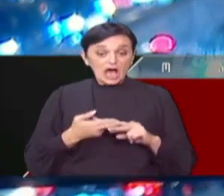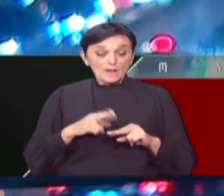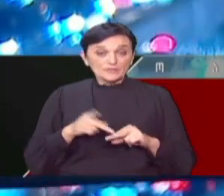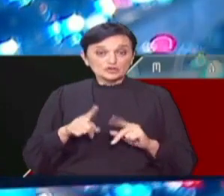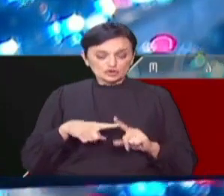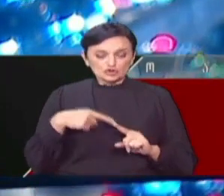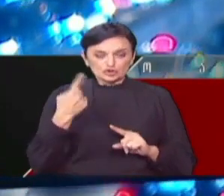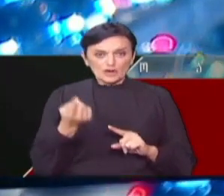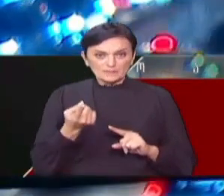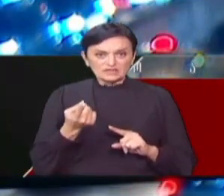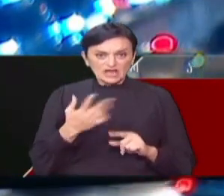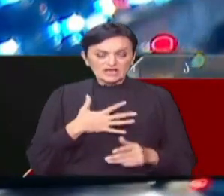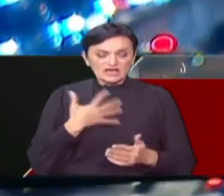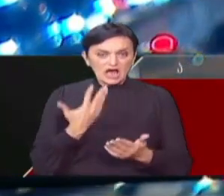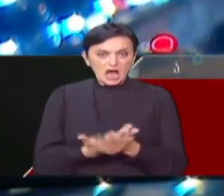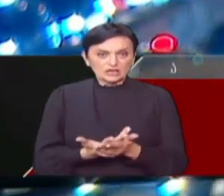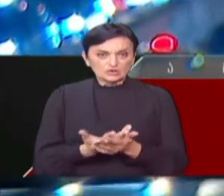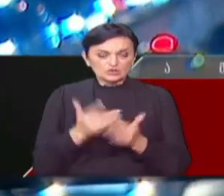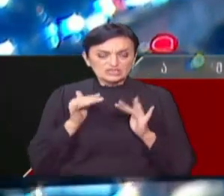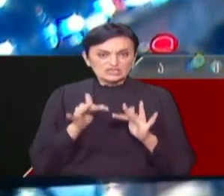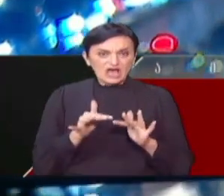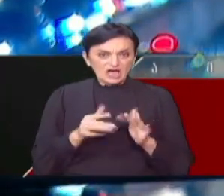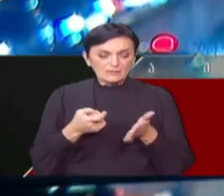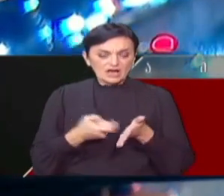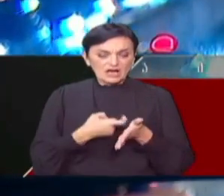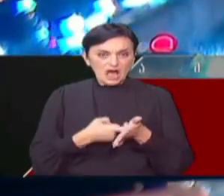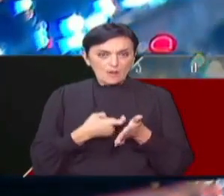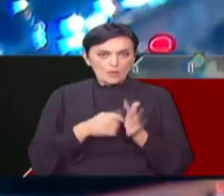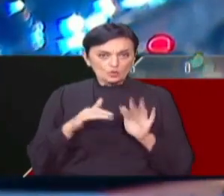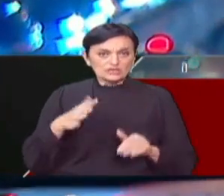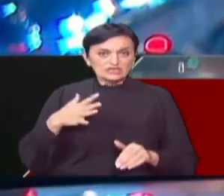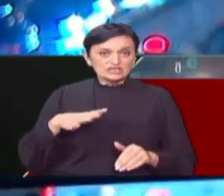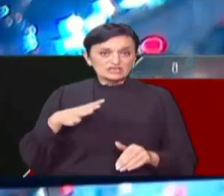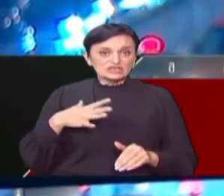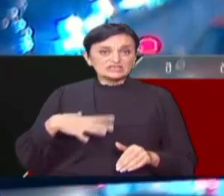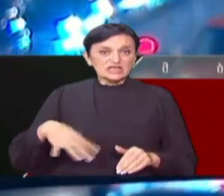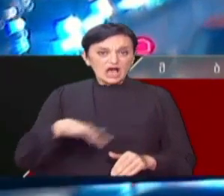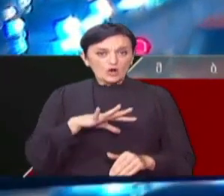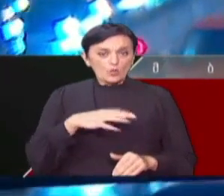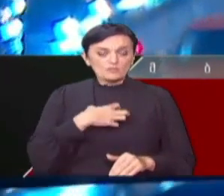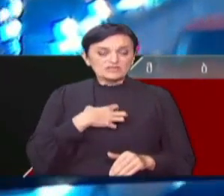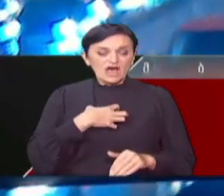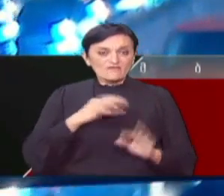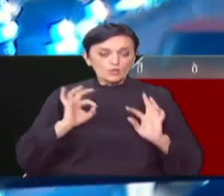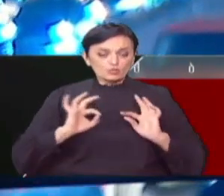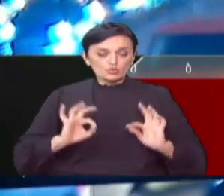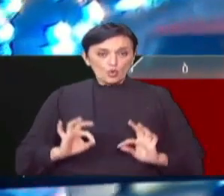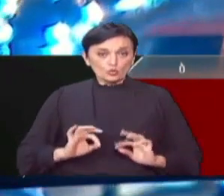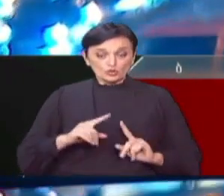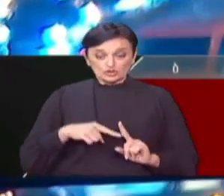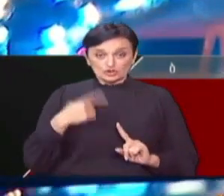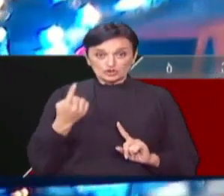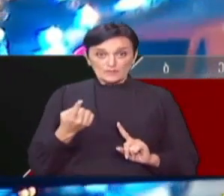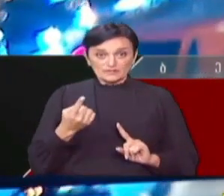ამის შემდეგ გააქტიურდა ამ საქმის გამოძიება თბილისის საქართველოს მთავარ პროკურატურაში, რის